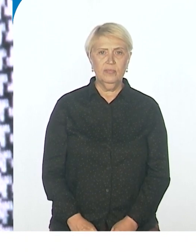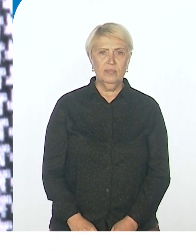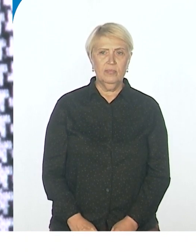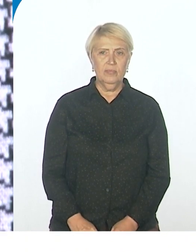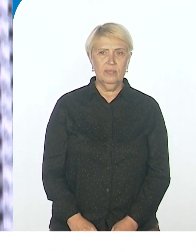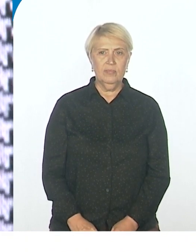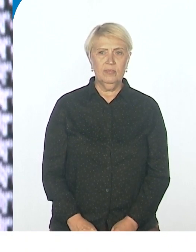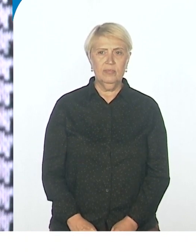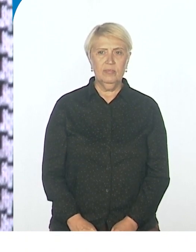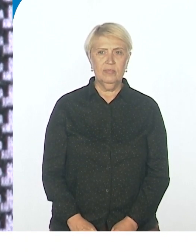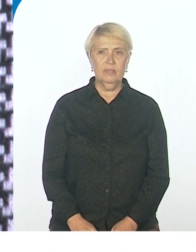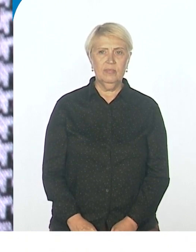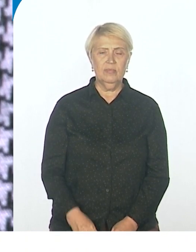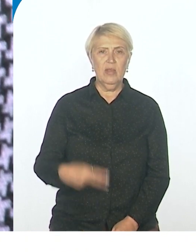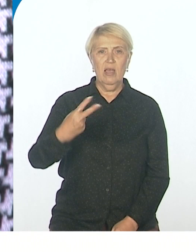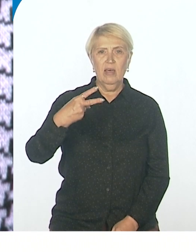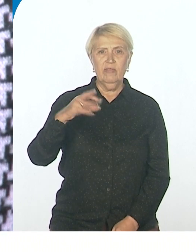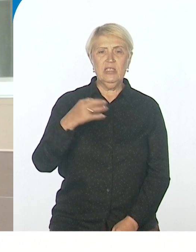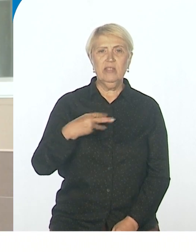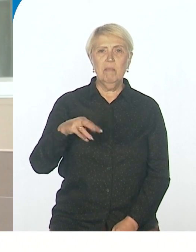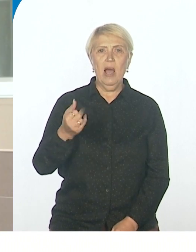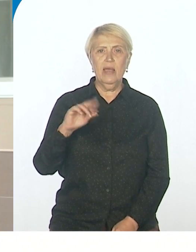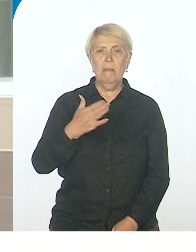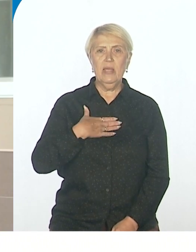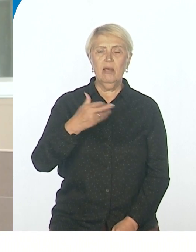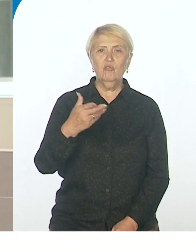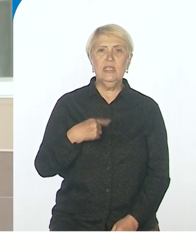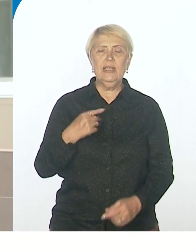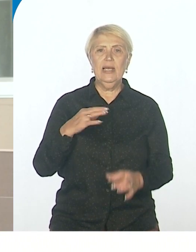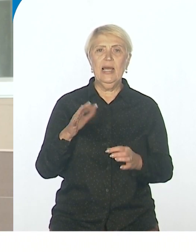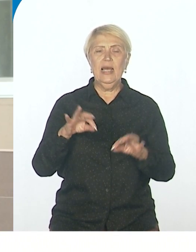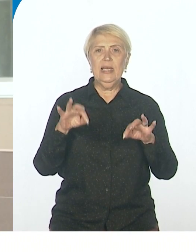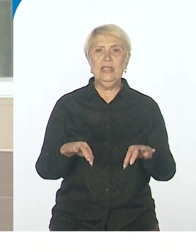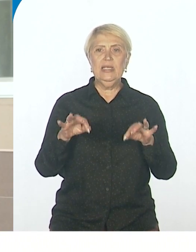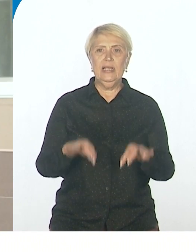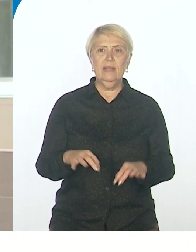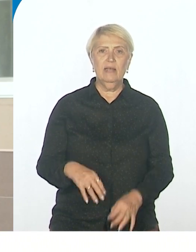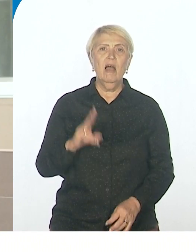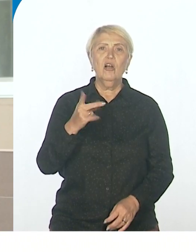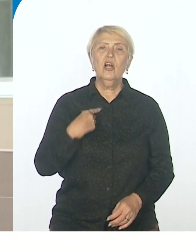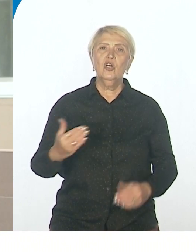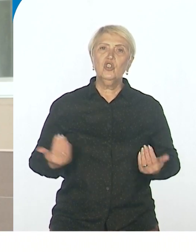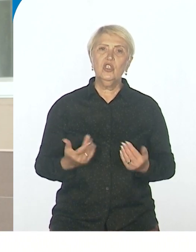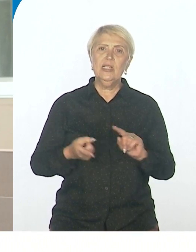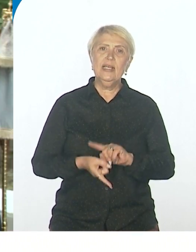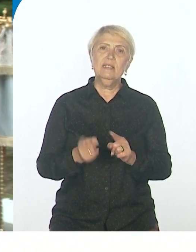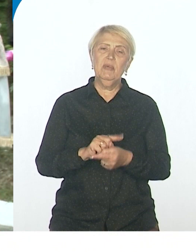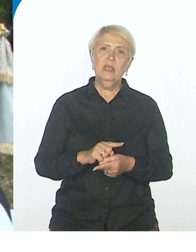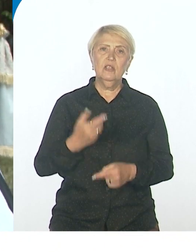крещенная 20 мая меня крестили. Ну как-то вот жизнь изменилась после того, да, как вы... Да, лучше